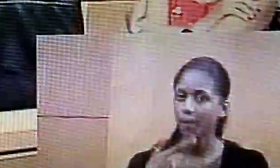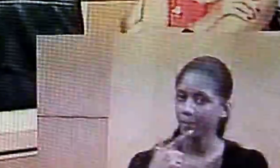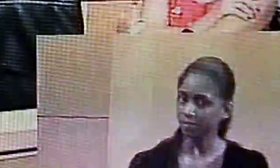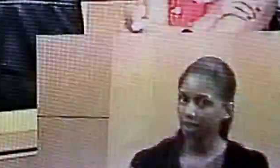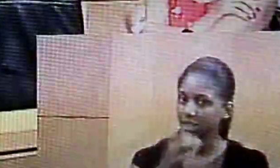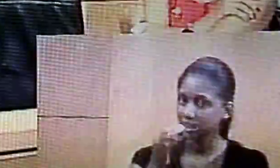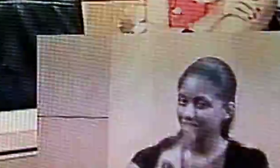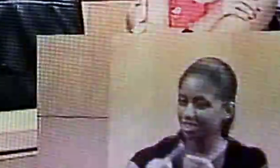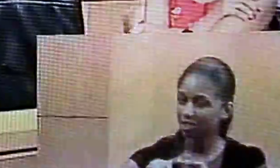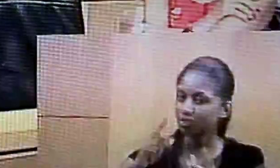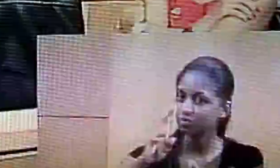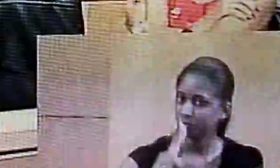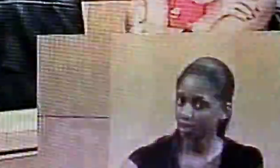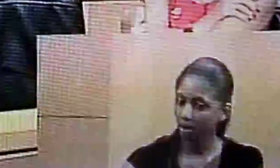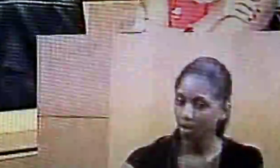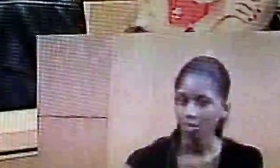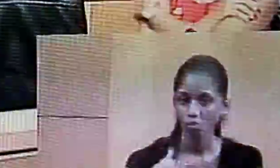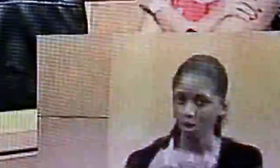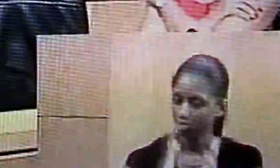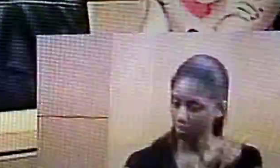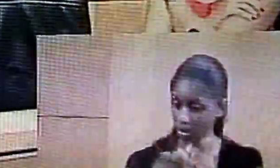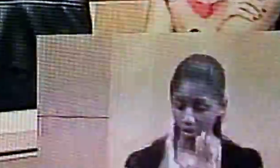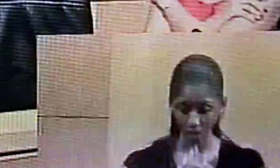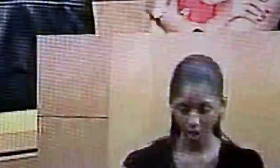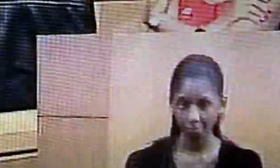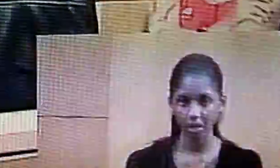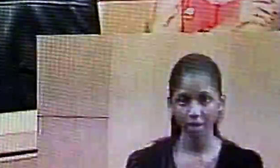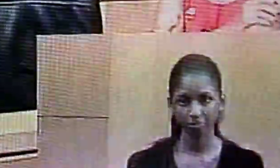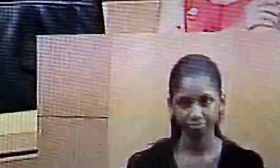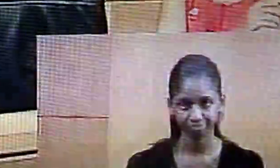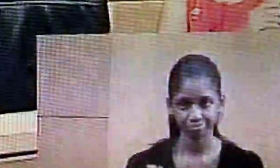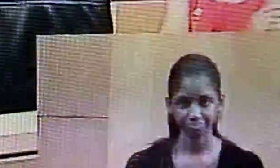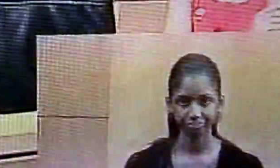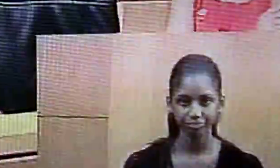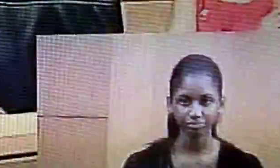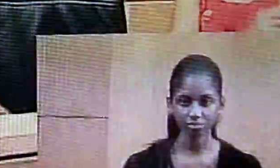vérité tout aussi calmement.